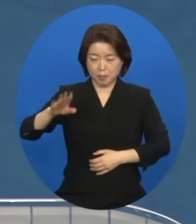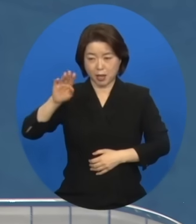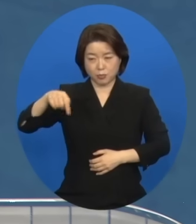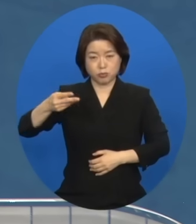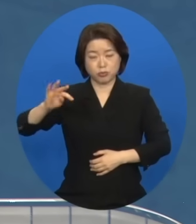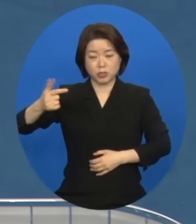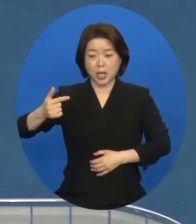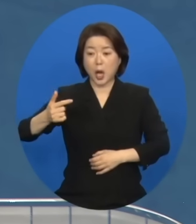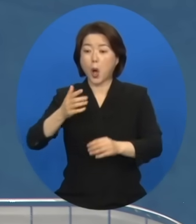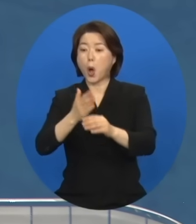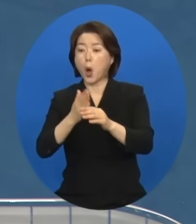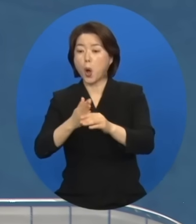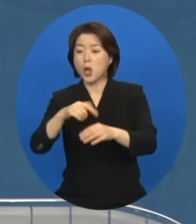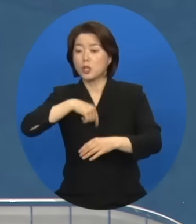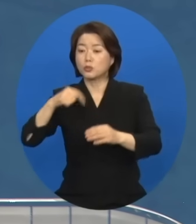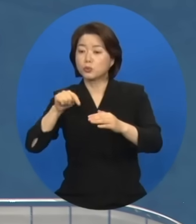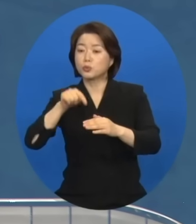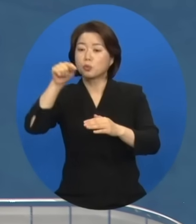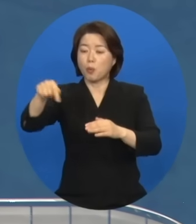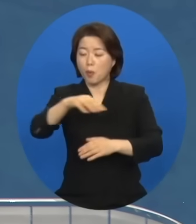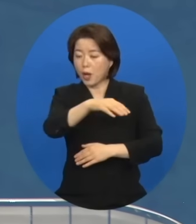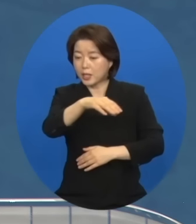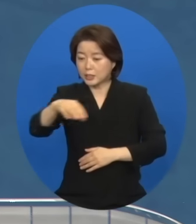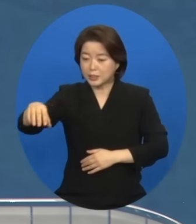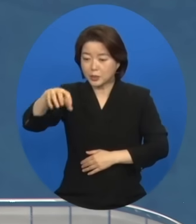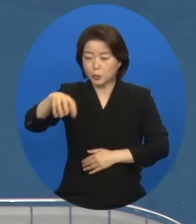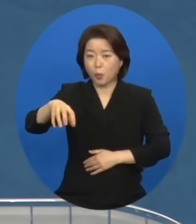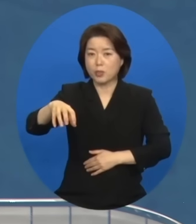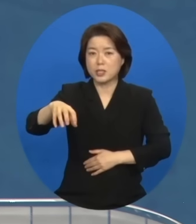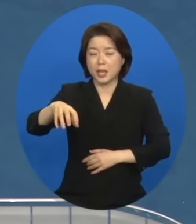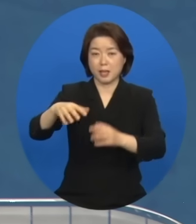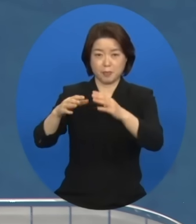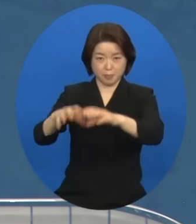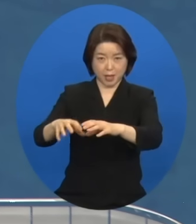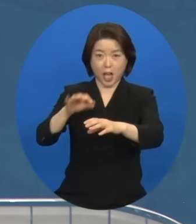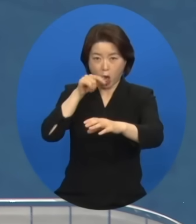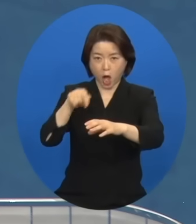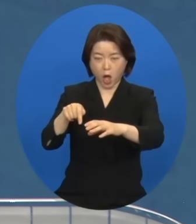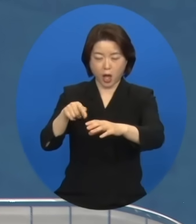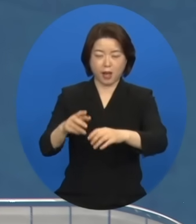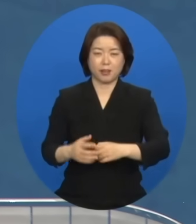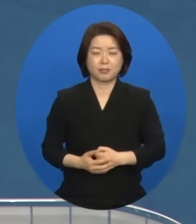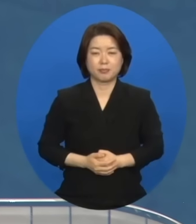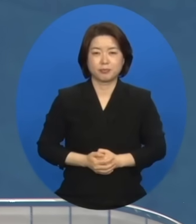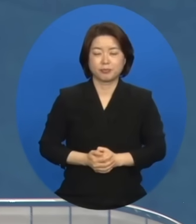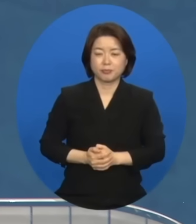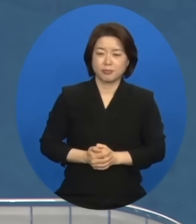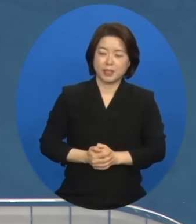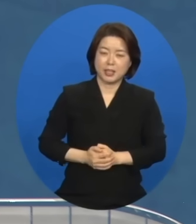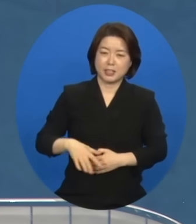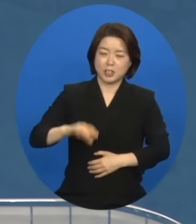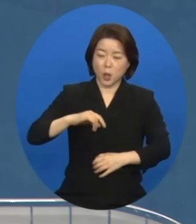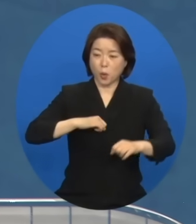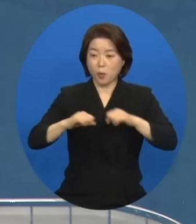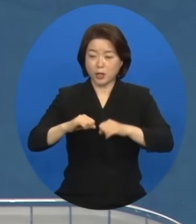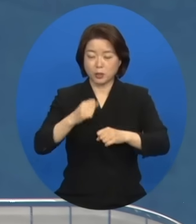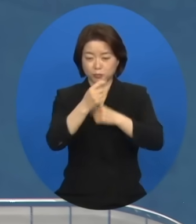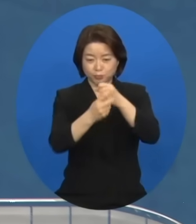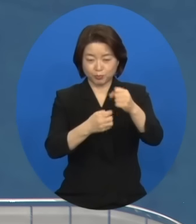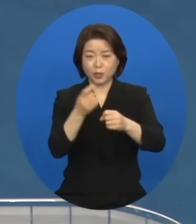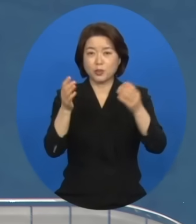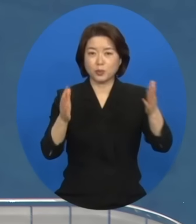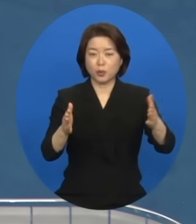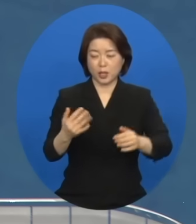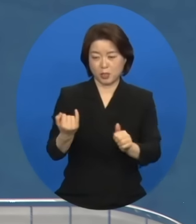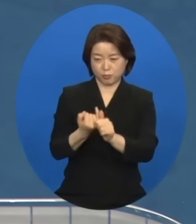중국으로 넘어가는 히말라야 길목에 자리 잡고 있습니다. 사역 초기 몇 년 동안은 저희